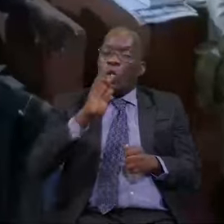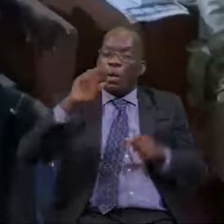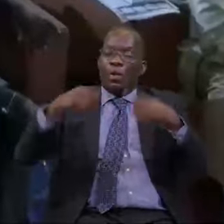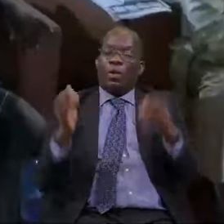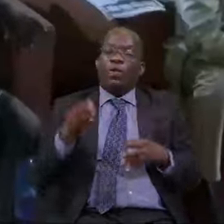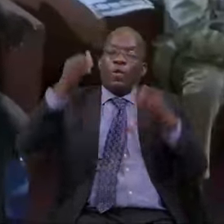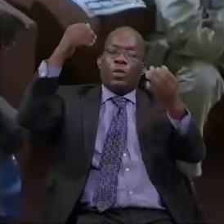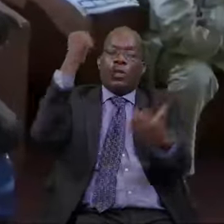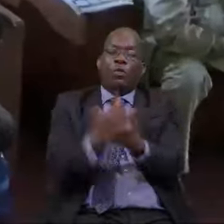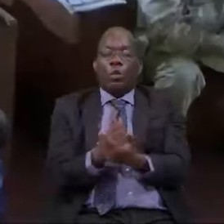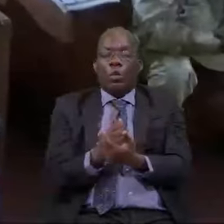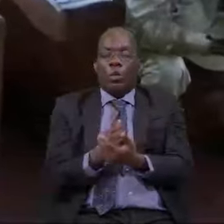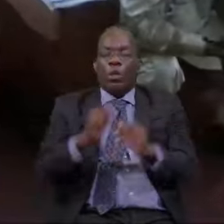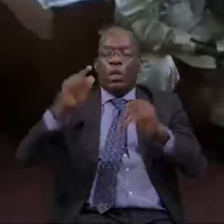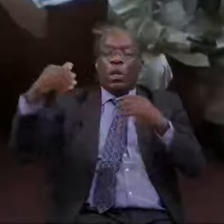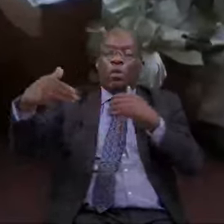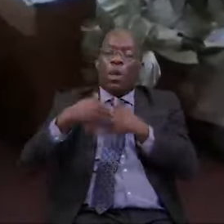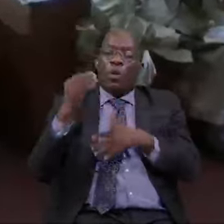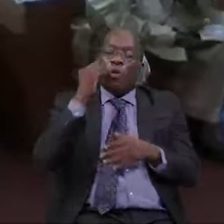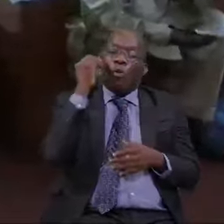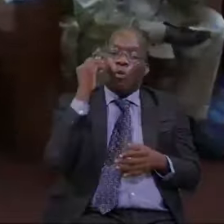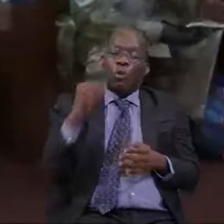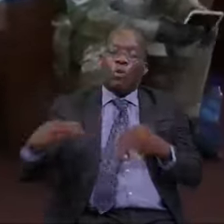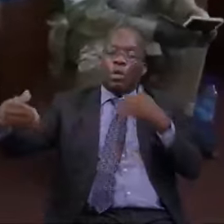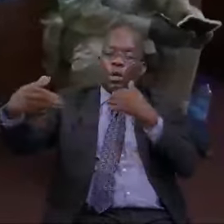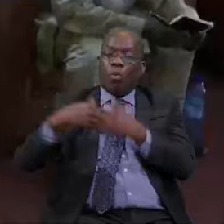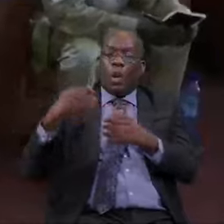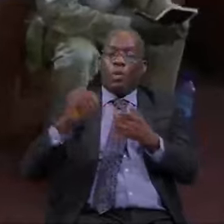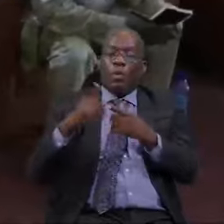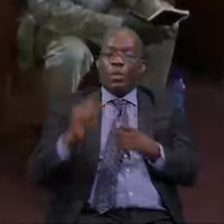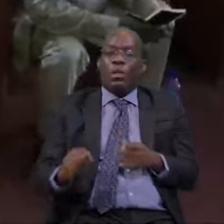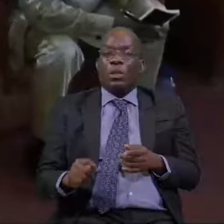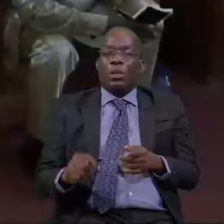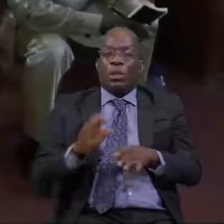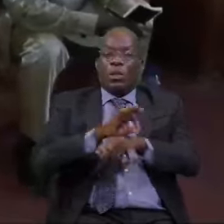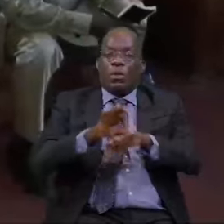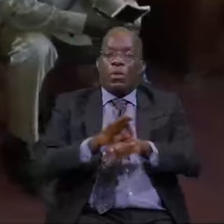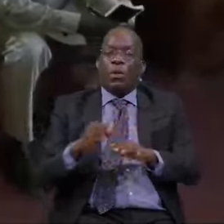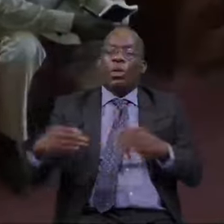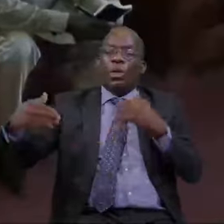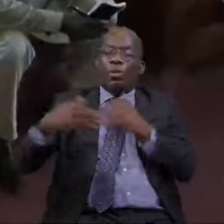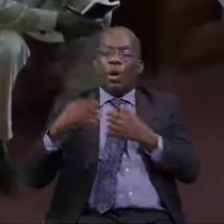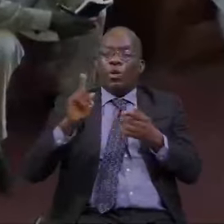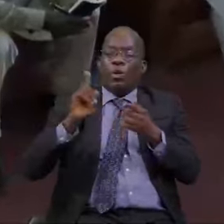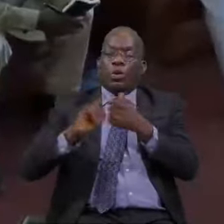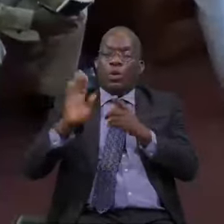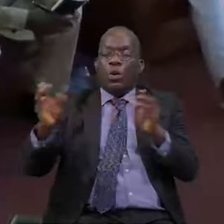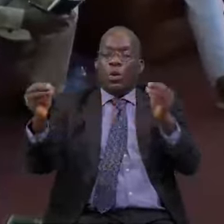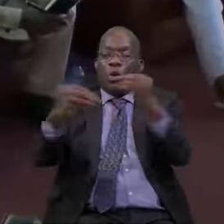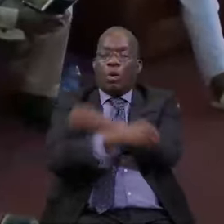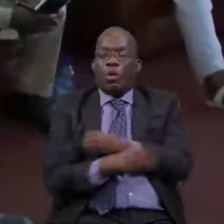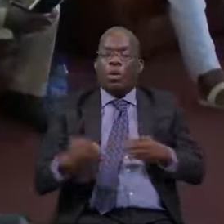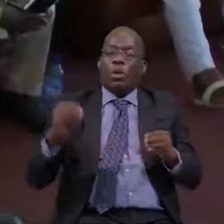Nous sortons, vous retournerez à la maison, vous retournerez à votre société, vous